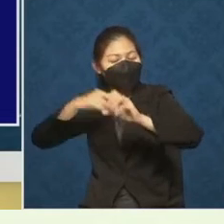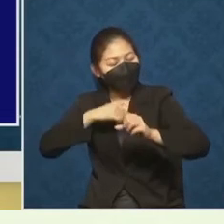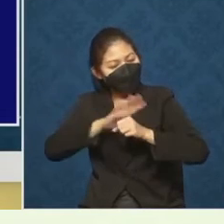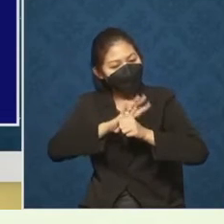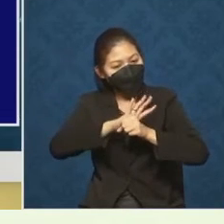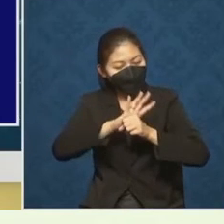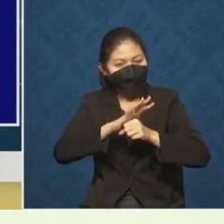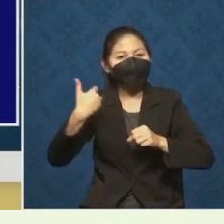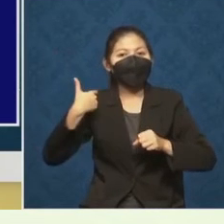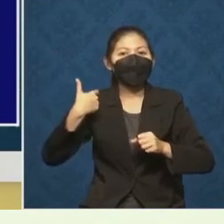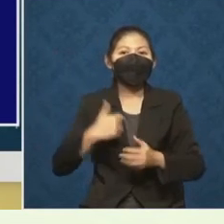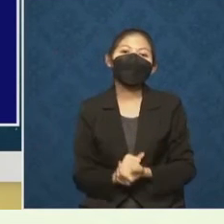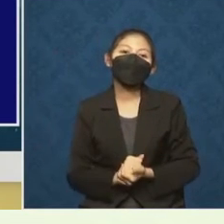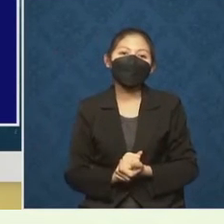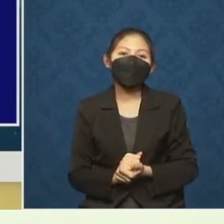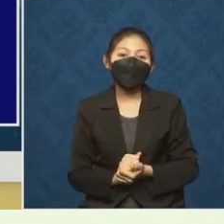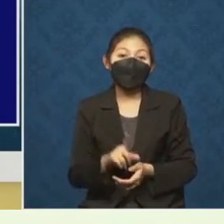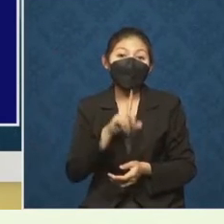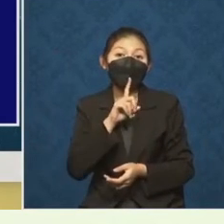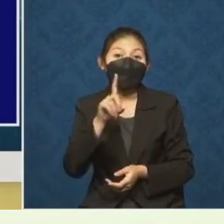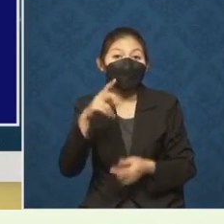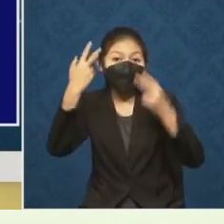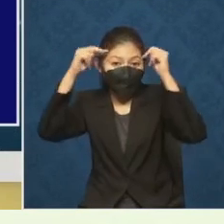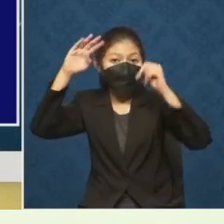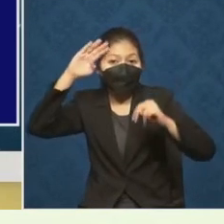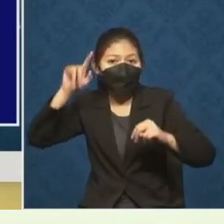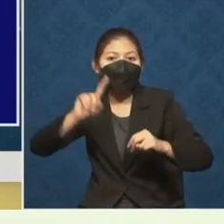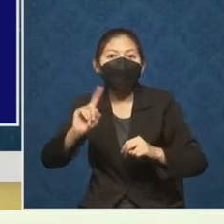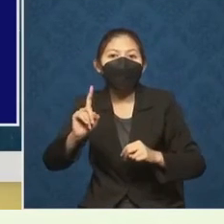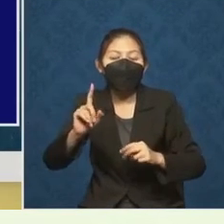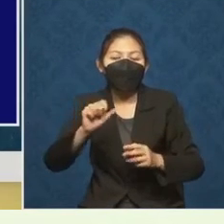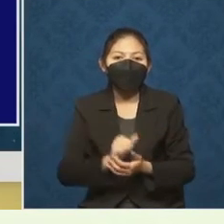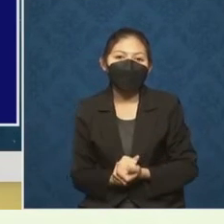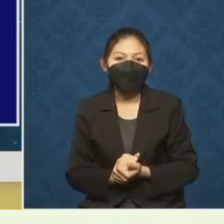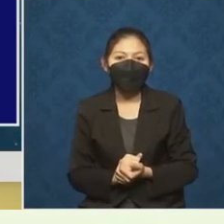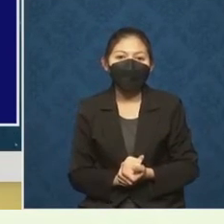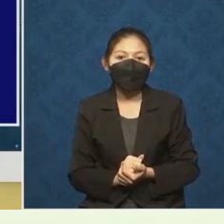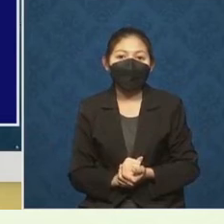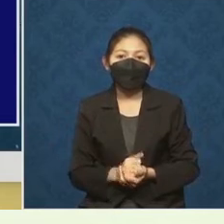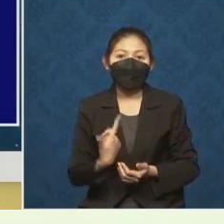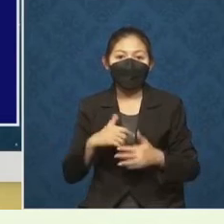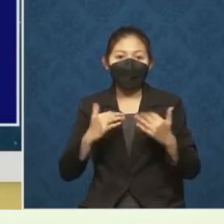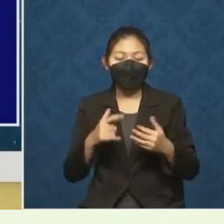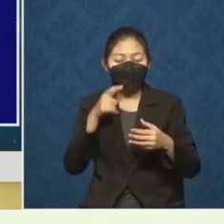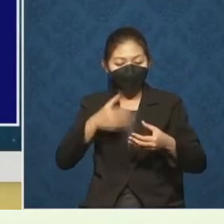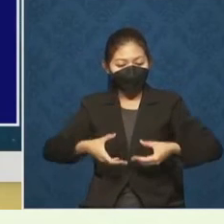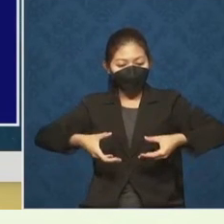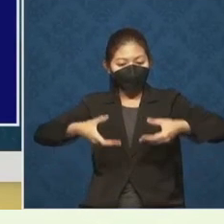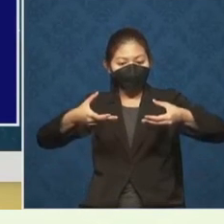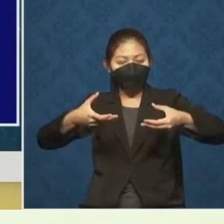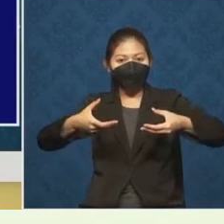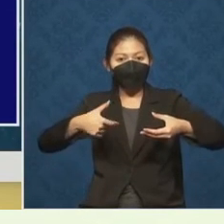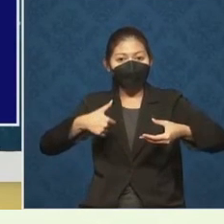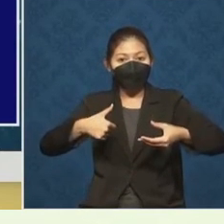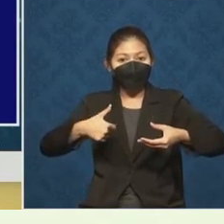านก็ช่วยกุณาถามท่านประยุทธ์ให้หน่อยนะครับด้วยว่าที่เป็นใหญ่มาทุกเนี้ยนะครับโกงเข้ามาตลอดใช่ไหมต